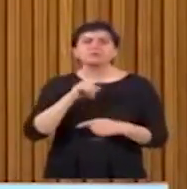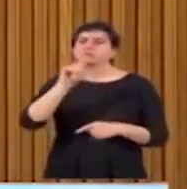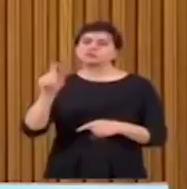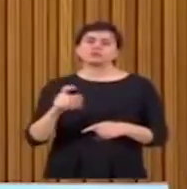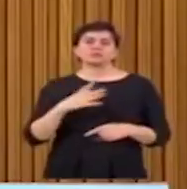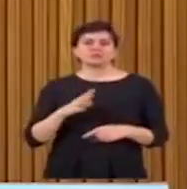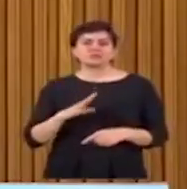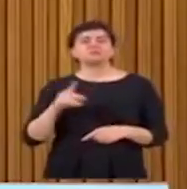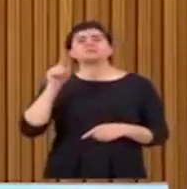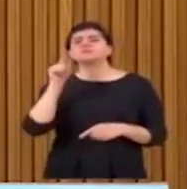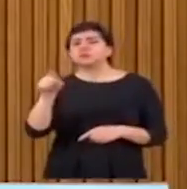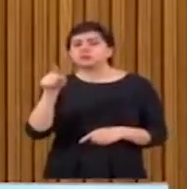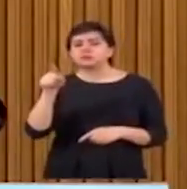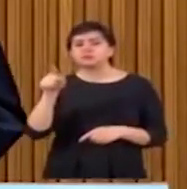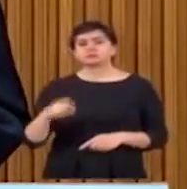soruyorum.